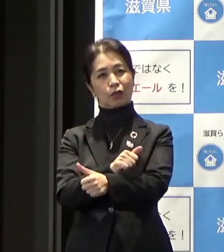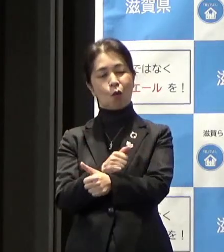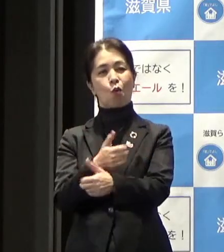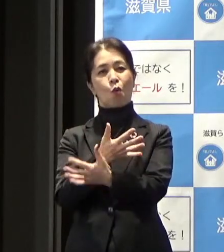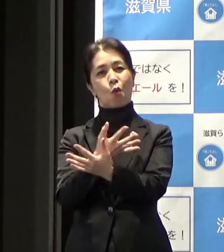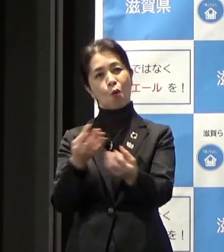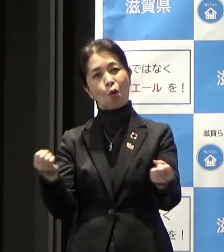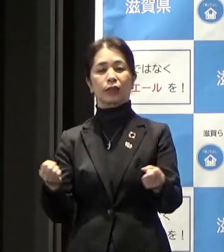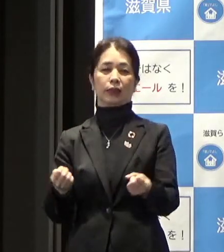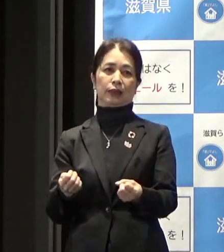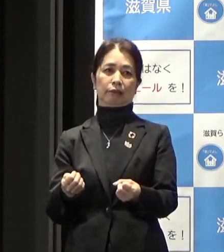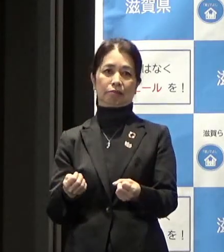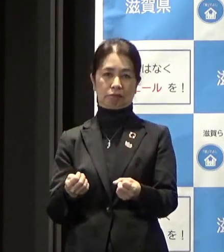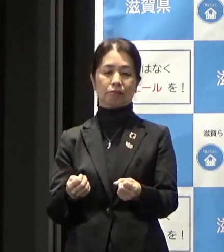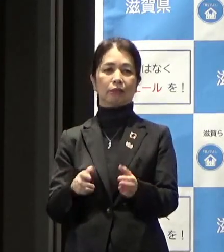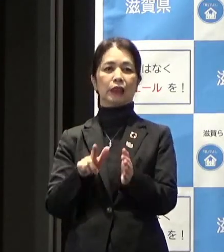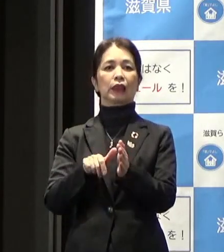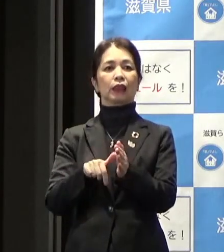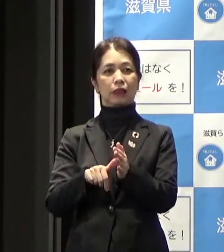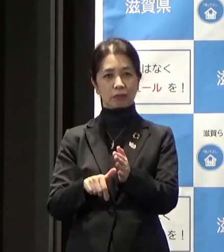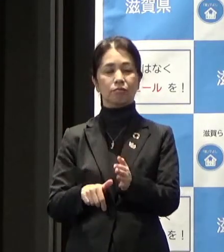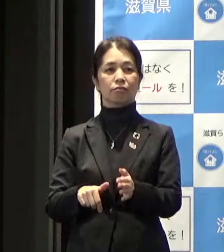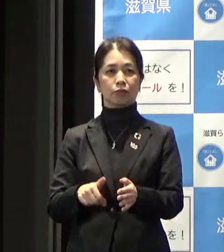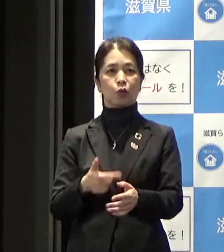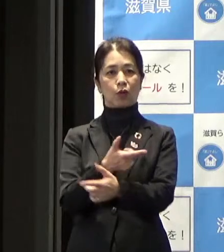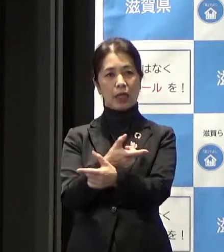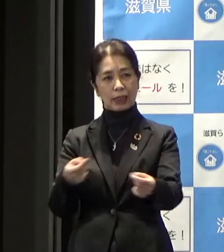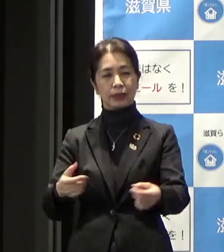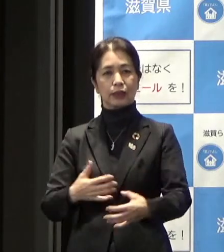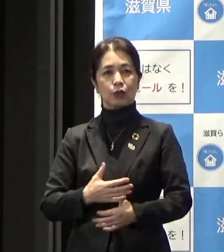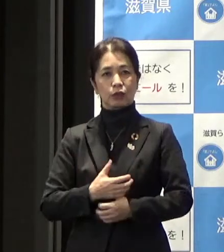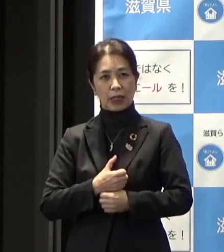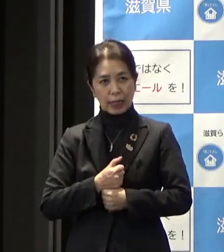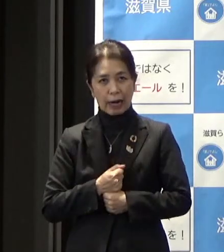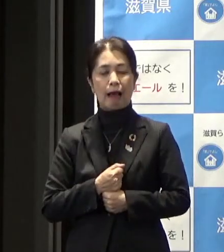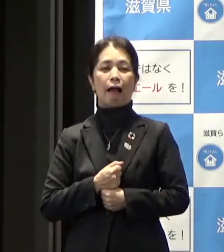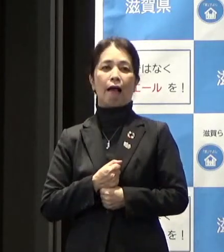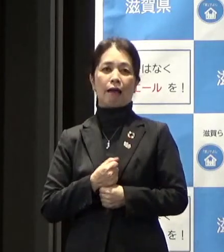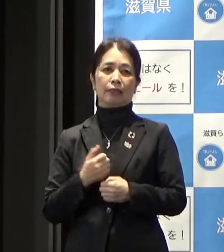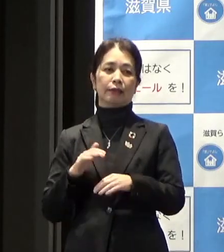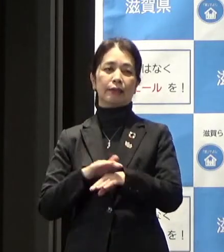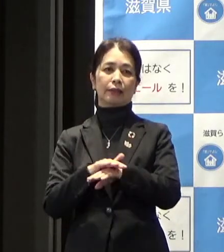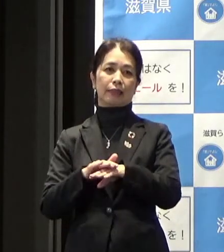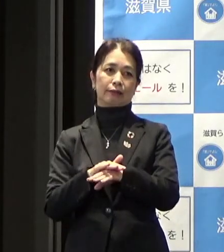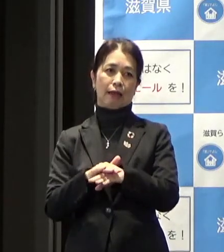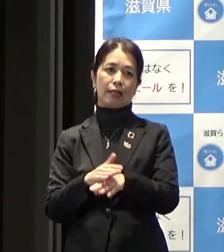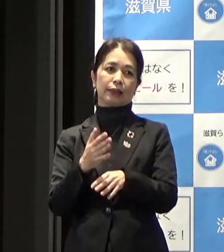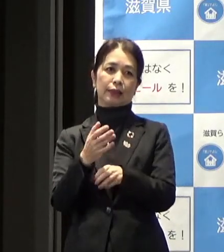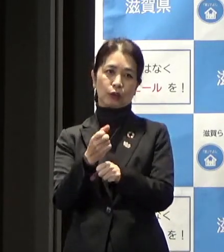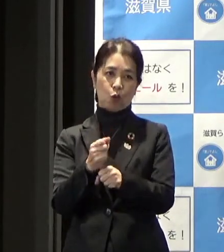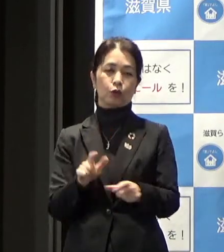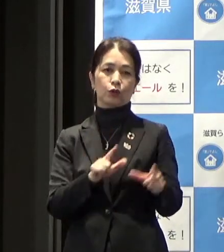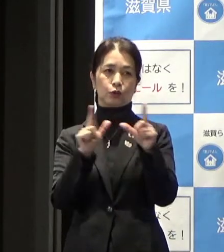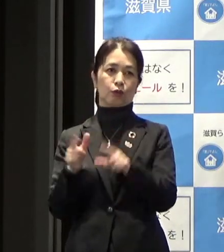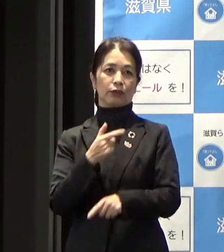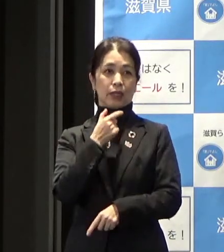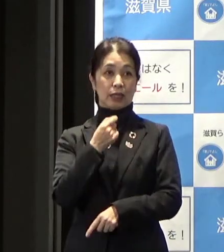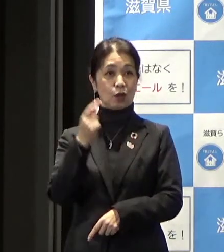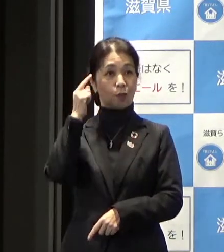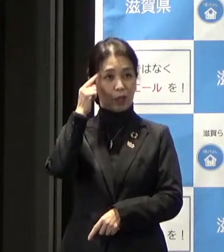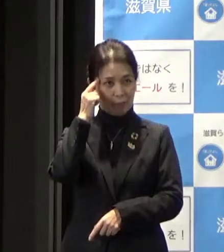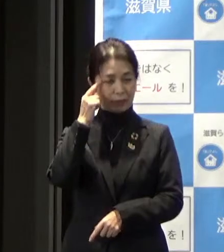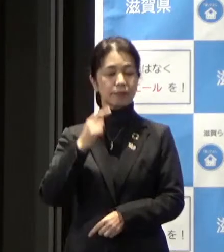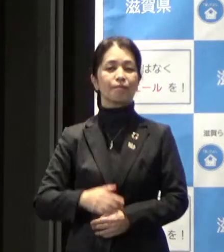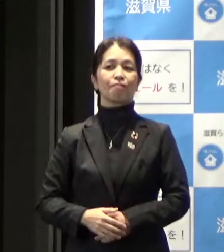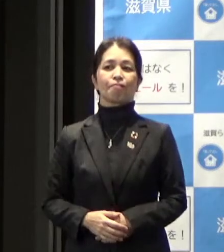ながらですね、この大切な時期を過ごし、また迎えていくということに取り組んでいきた